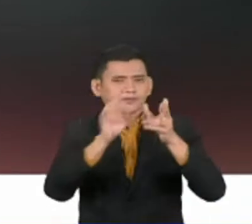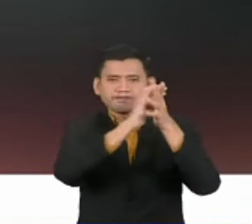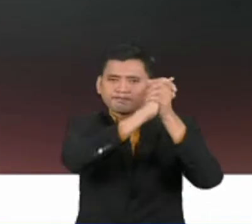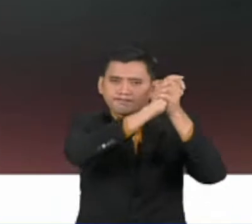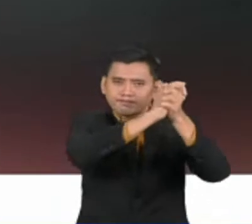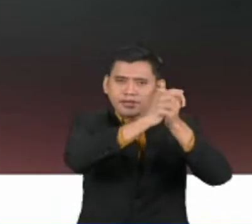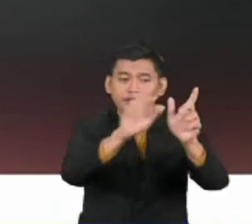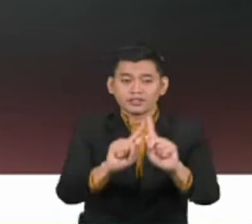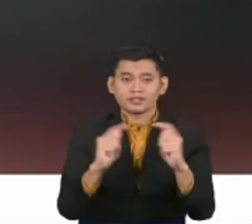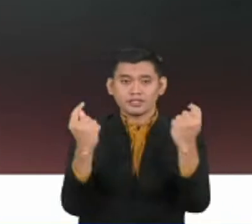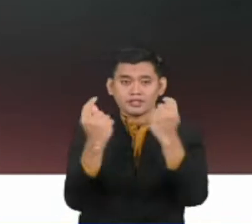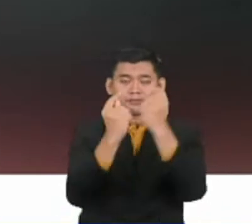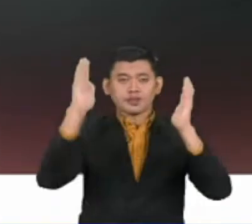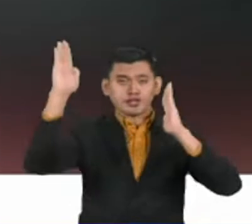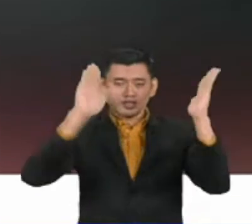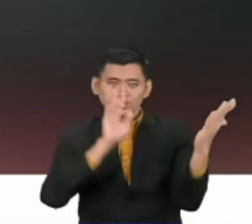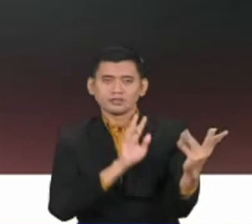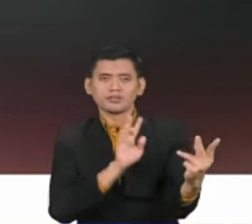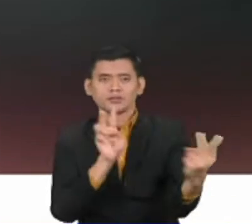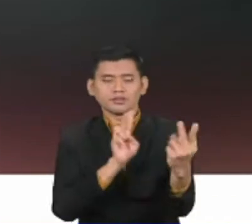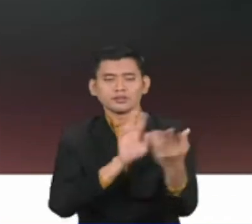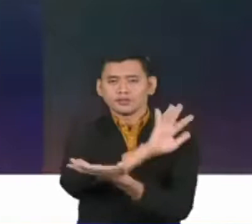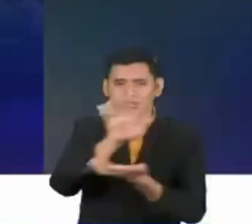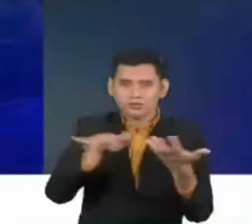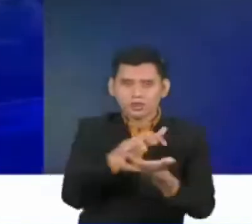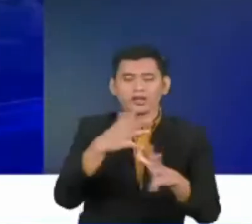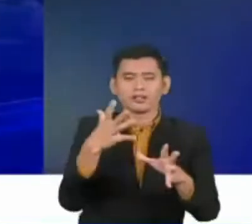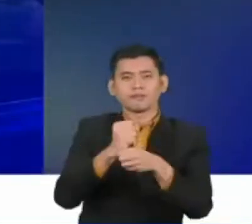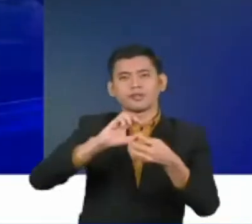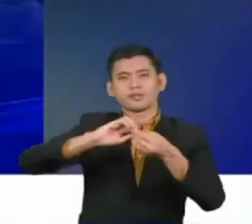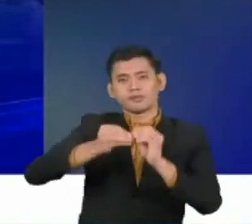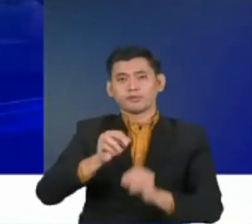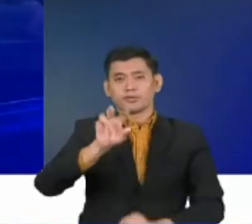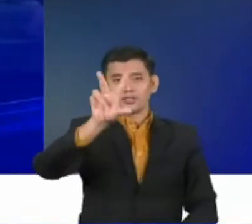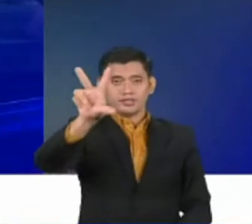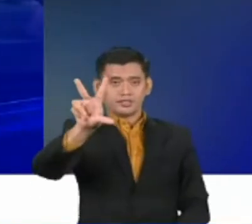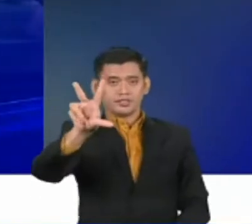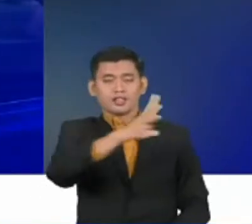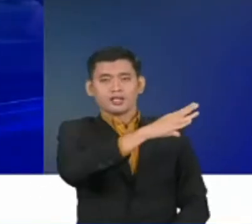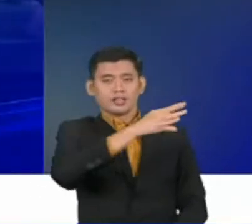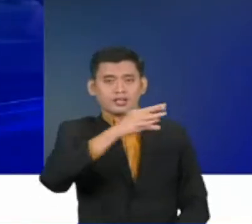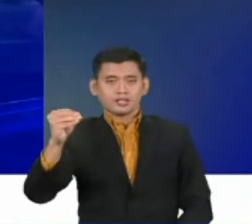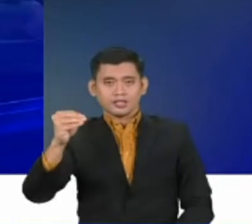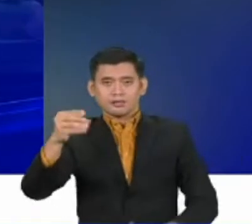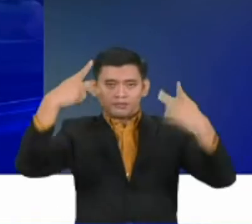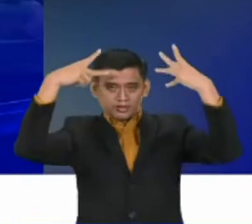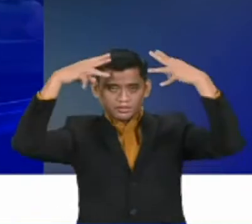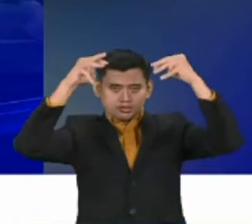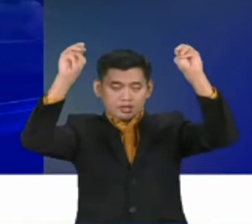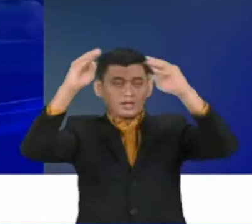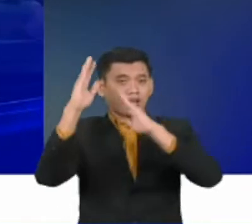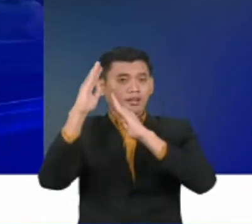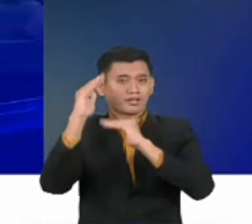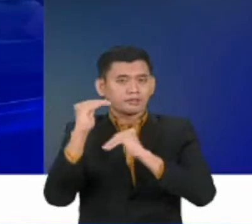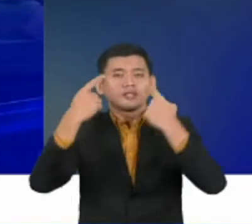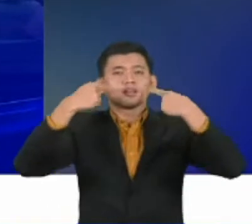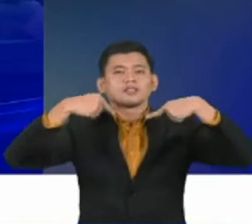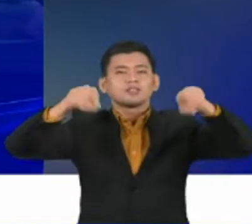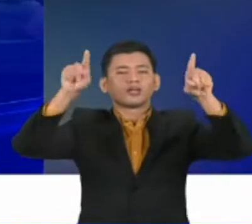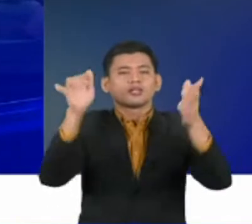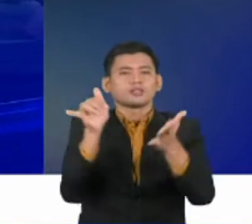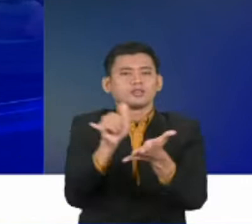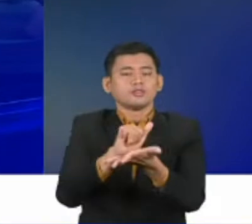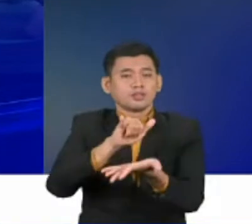pasukan badminton campuran negara yang meraih emas ketiga buat Malaysia. Perdana Menteri turut berharap kejayaan tersebut akan menjadi inspirasi